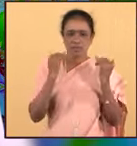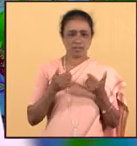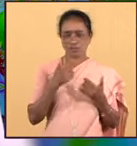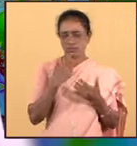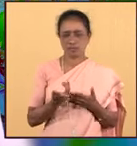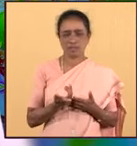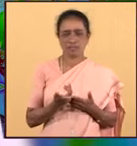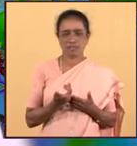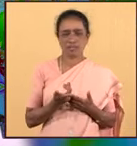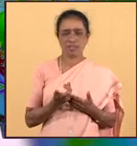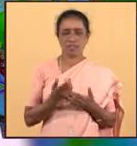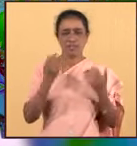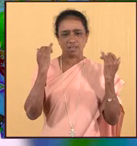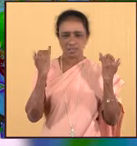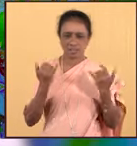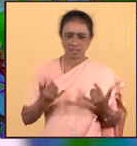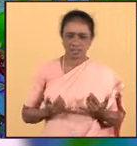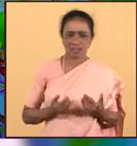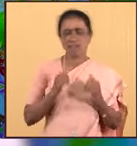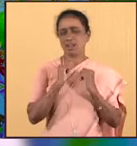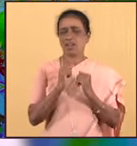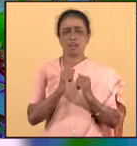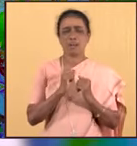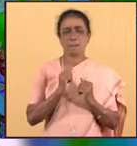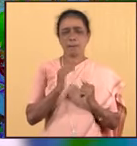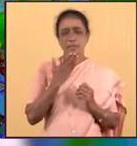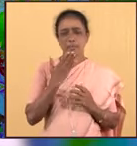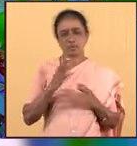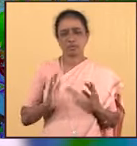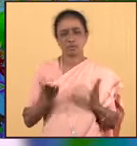நாடு சொல்லிட்டோம். இந்திய நாட்டில் என்னென்ன மதங்கள்லாம் தோன்றுச்சு